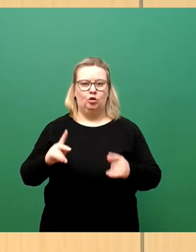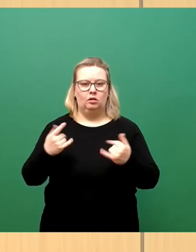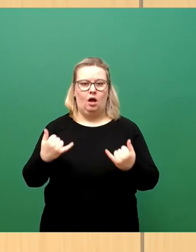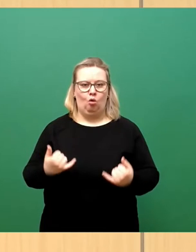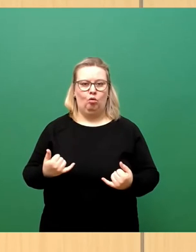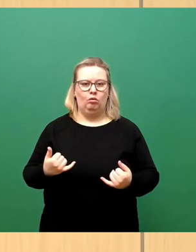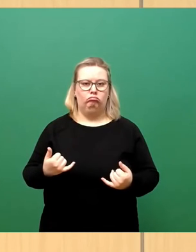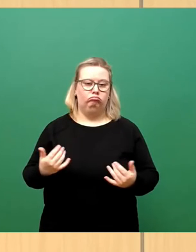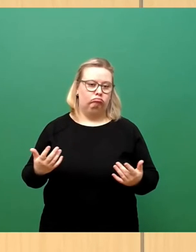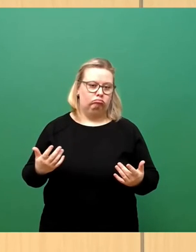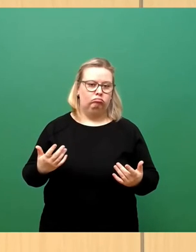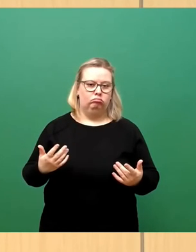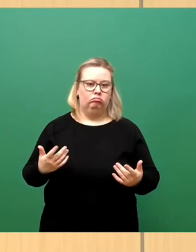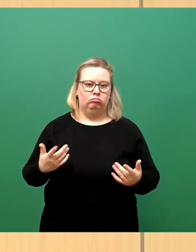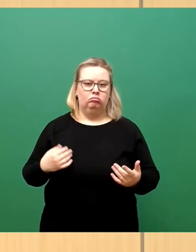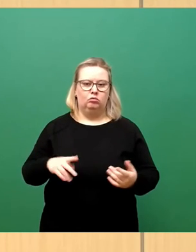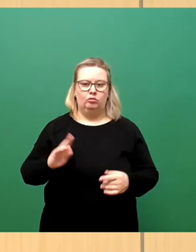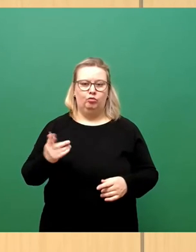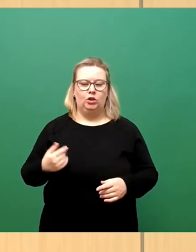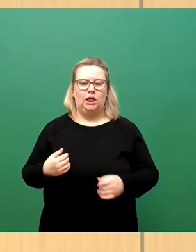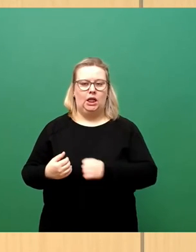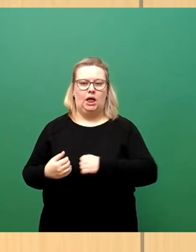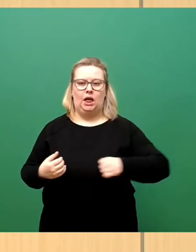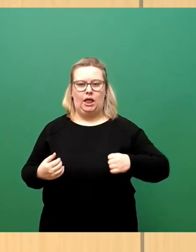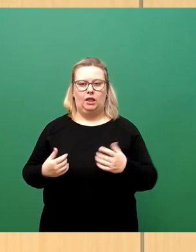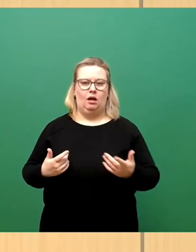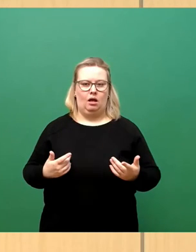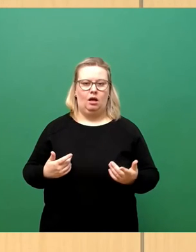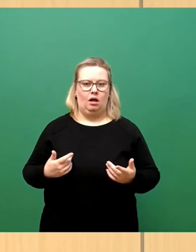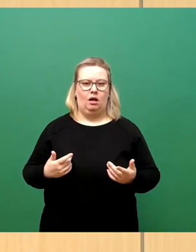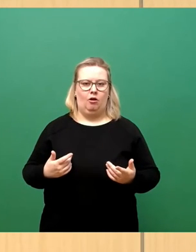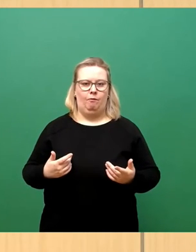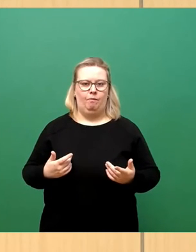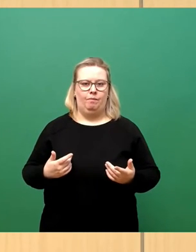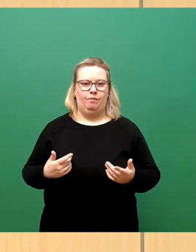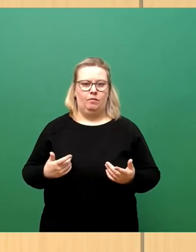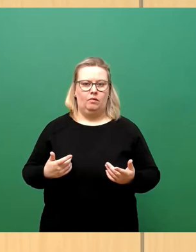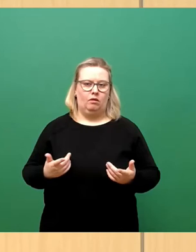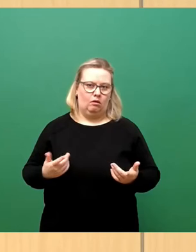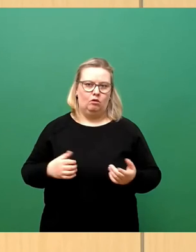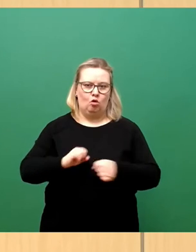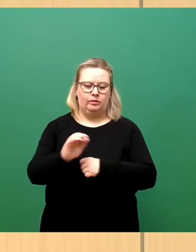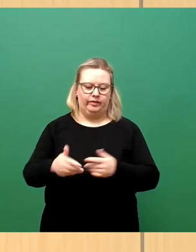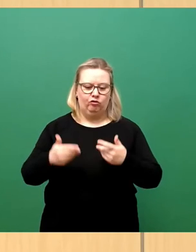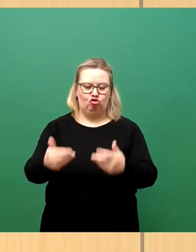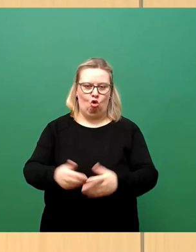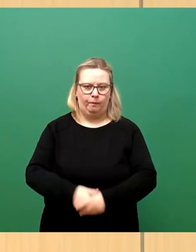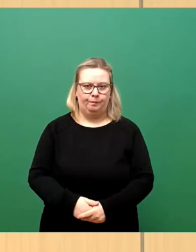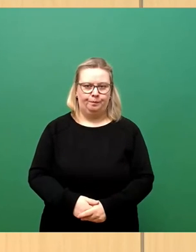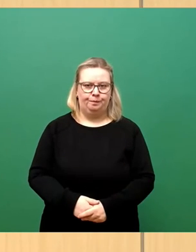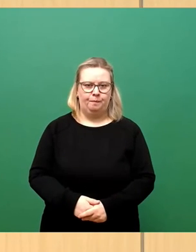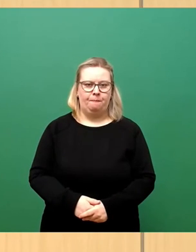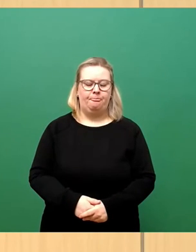auch im Prinzip gut gegen die Stimme der Linken, aber auch im Prinzip verschoben. Warum ist